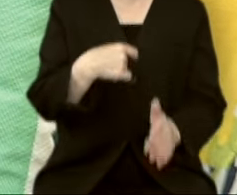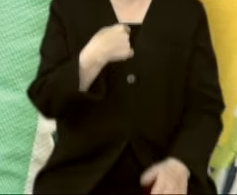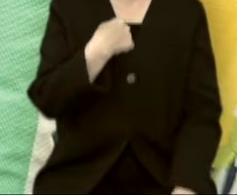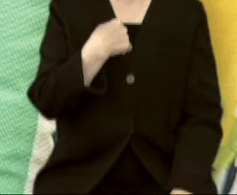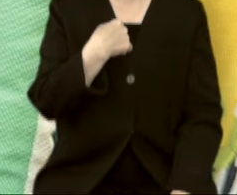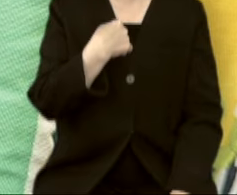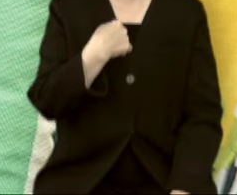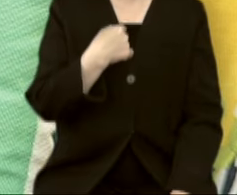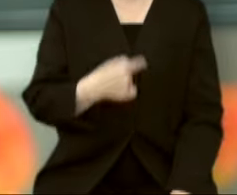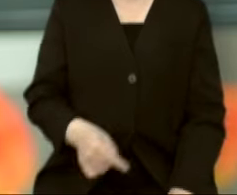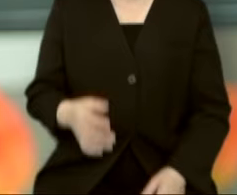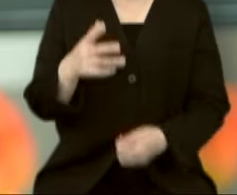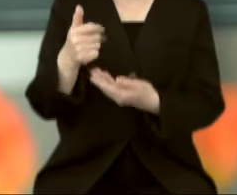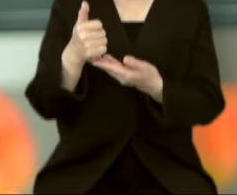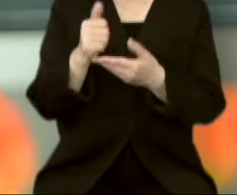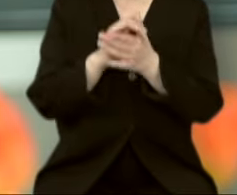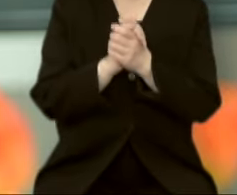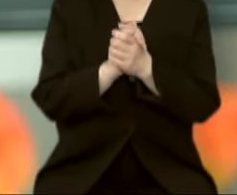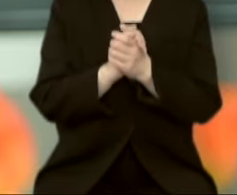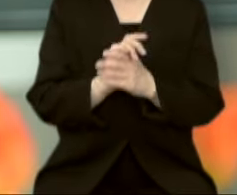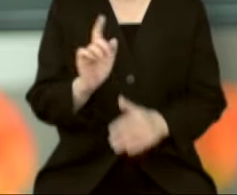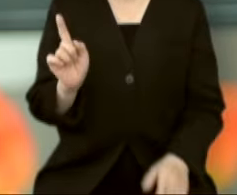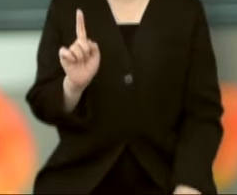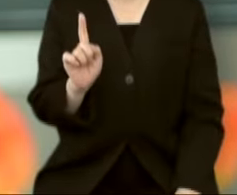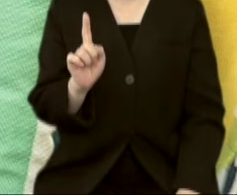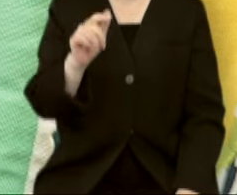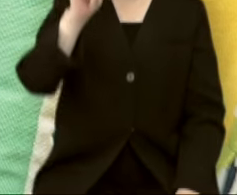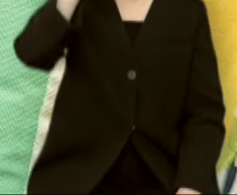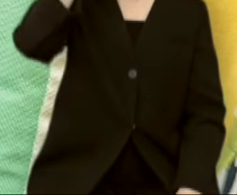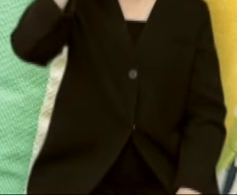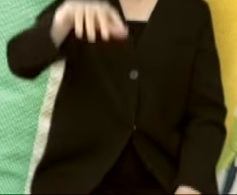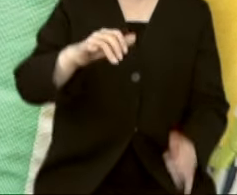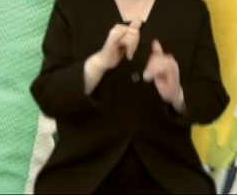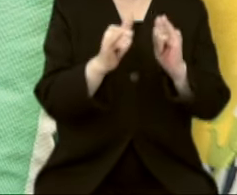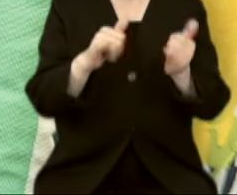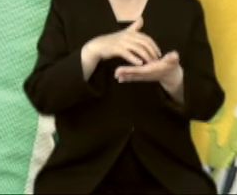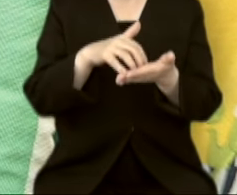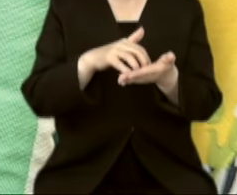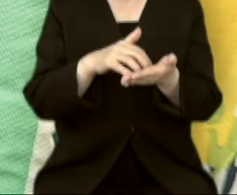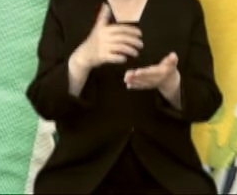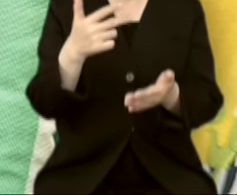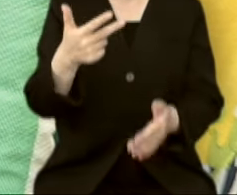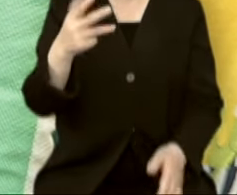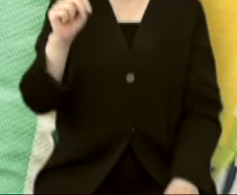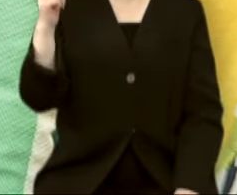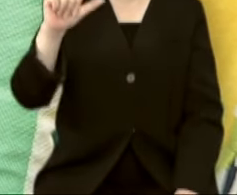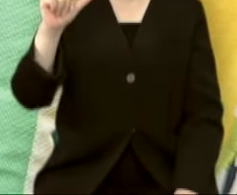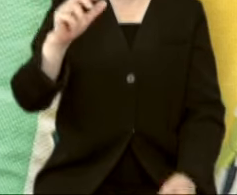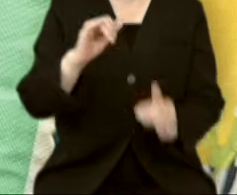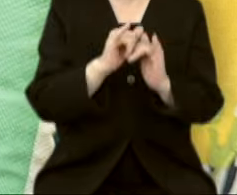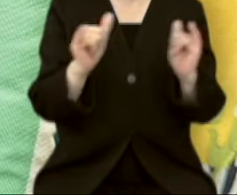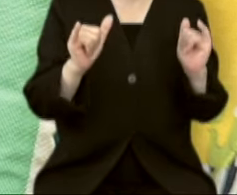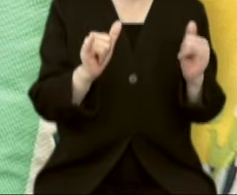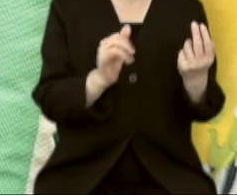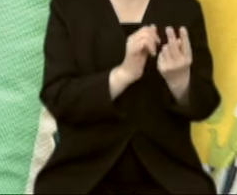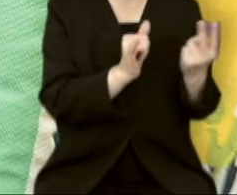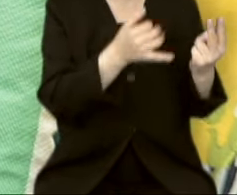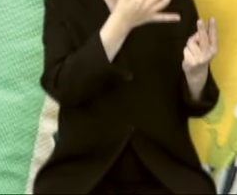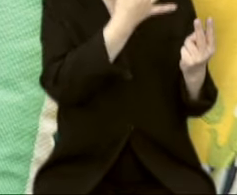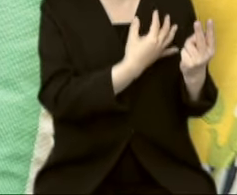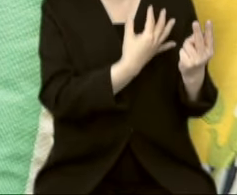그 자리에서 서서 하나님 앞에 기도를 했어요. 인도가 인구가 7억 5천인데 네. 저희 둘만의